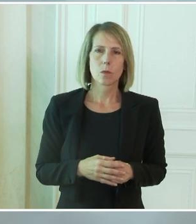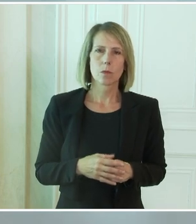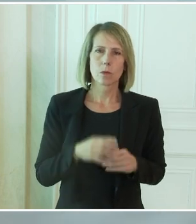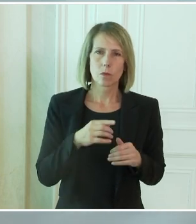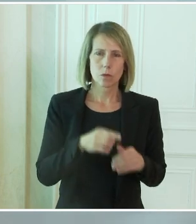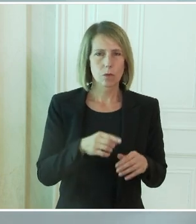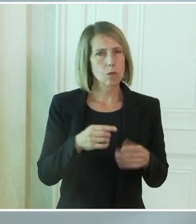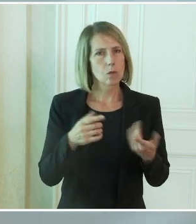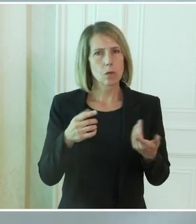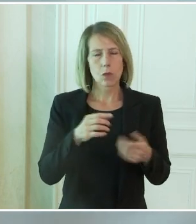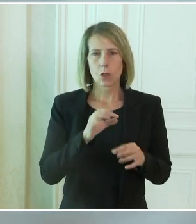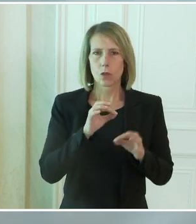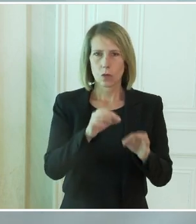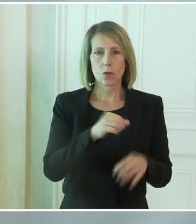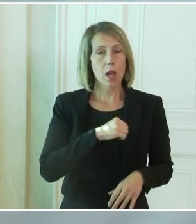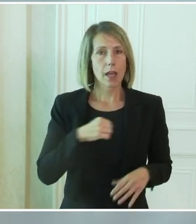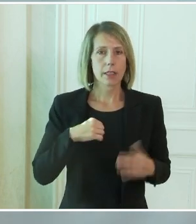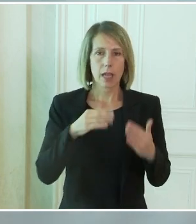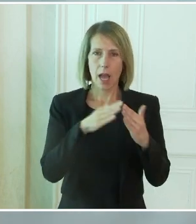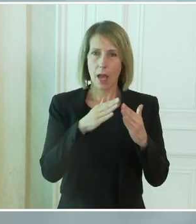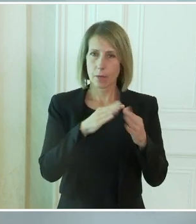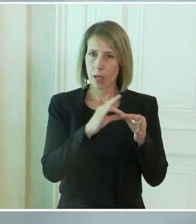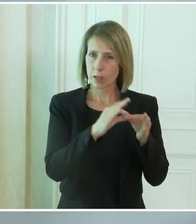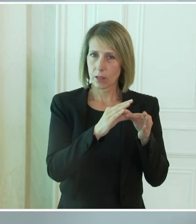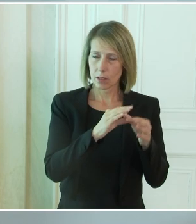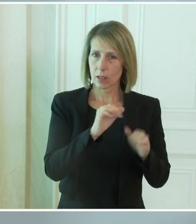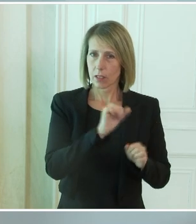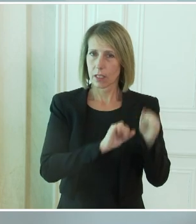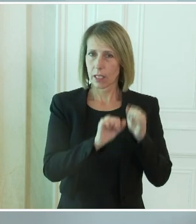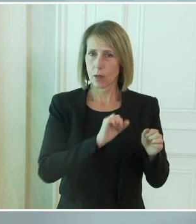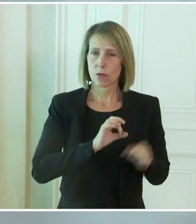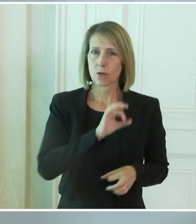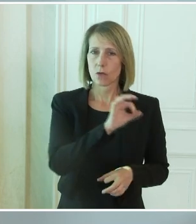des Ansatzes zu eigener Heimat, kämpft